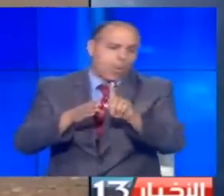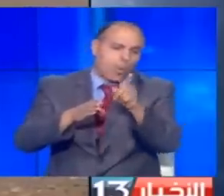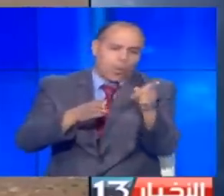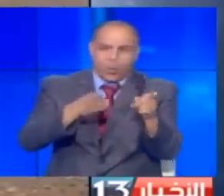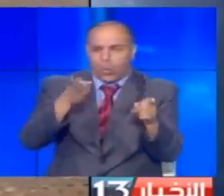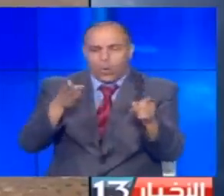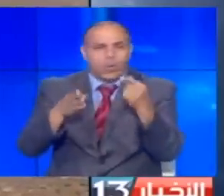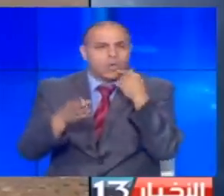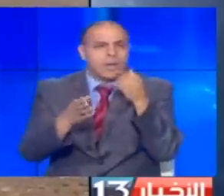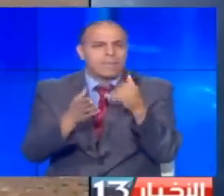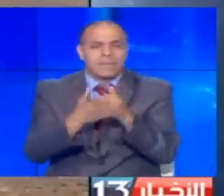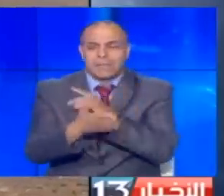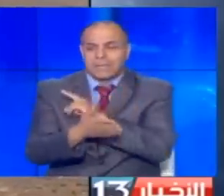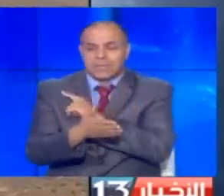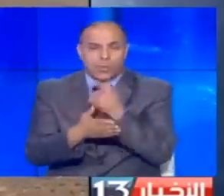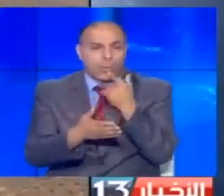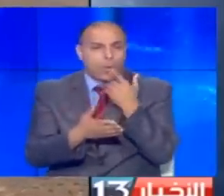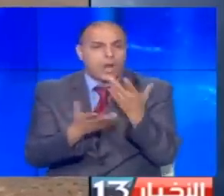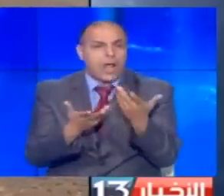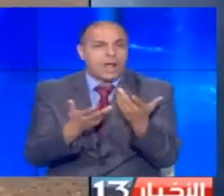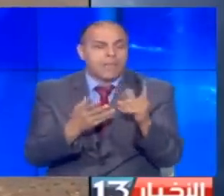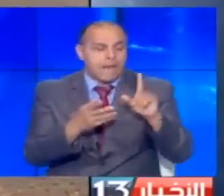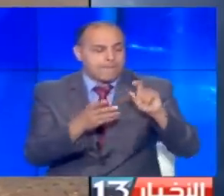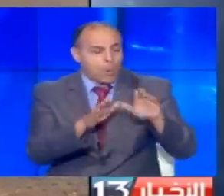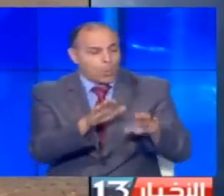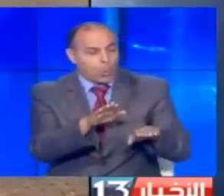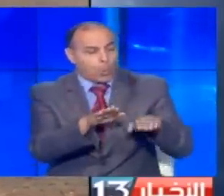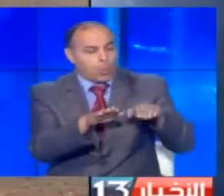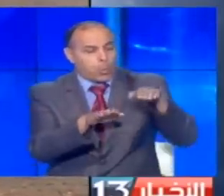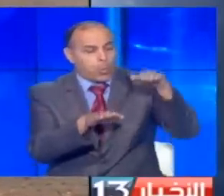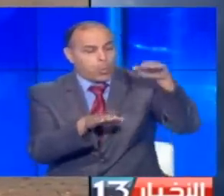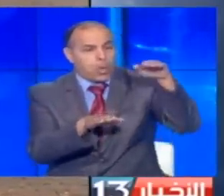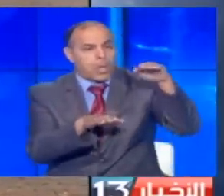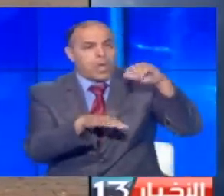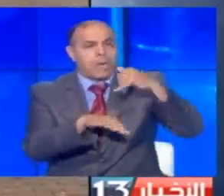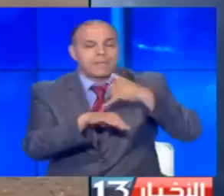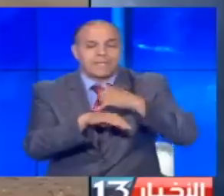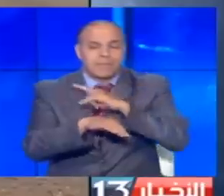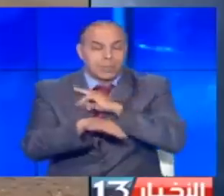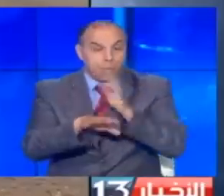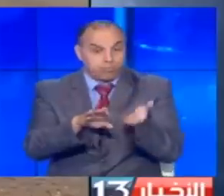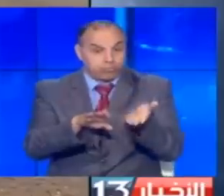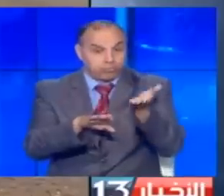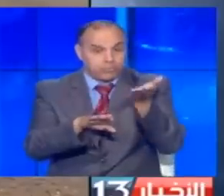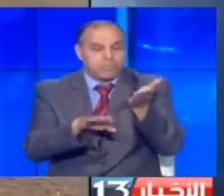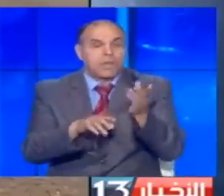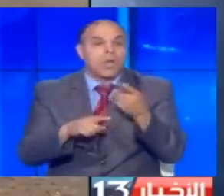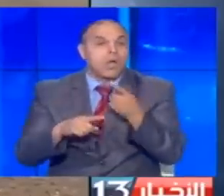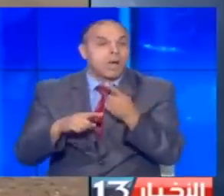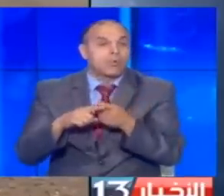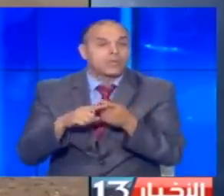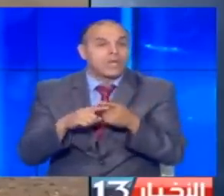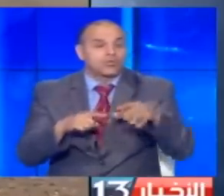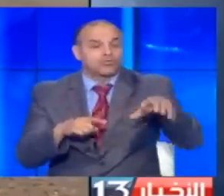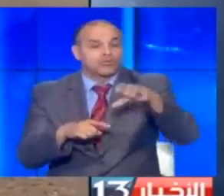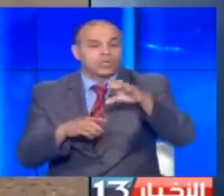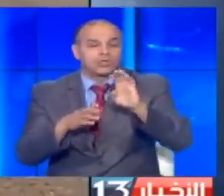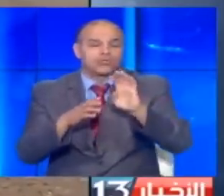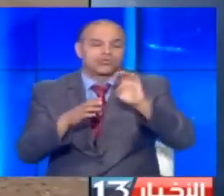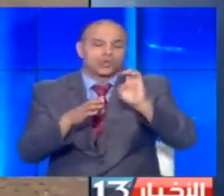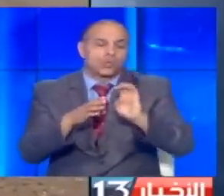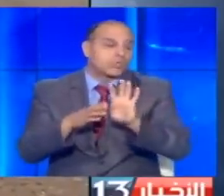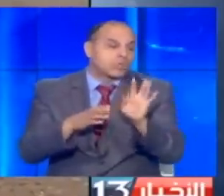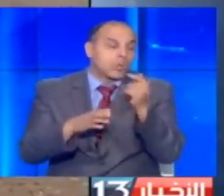المحاديه للمدينه من الدين ما رفع من سوف الوقتي هناك في وسط مدينه مدنيين كذلك على مستوى جهه الجنوب الشرقي